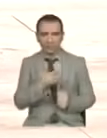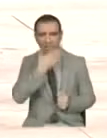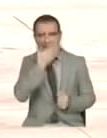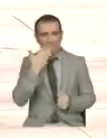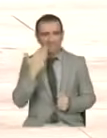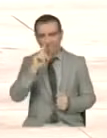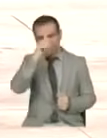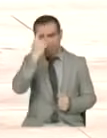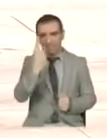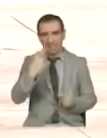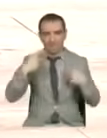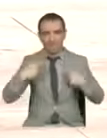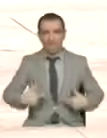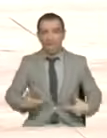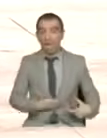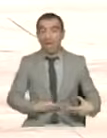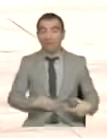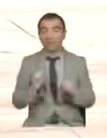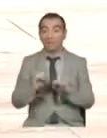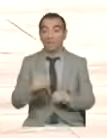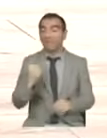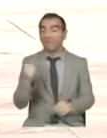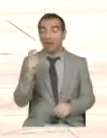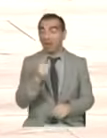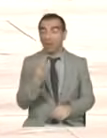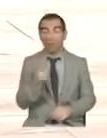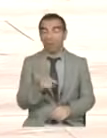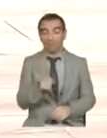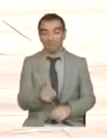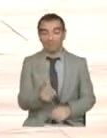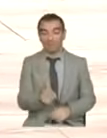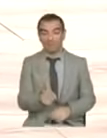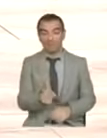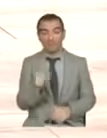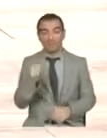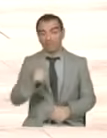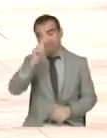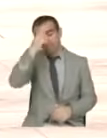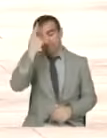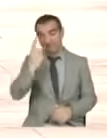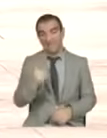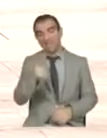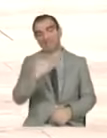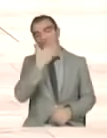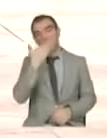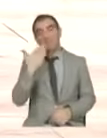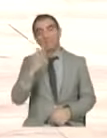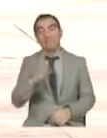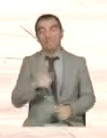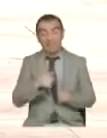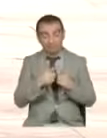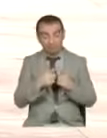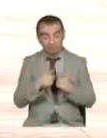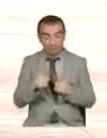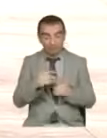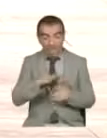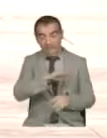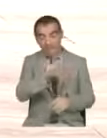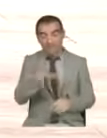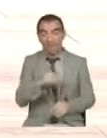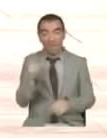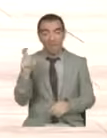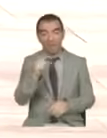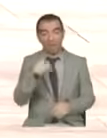Ramazan sadece bedenimizi aç bıraktığımız bir ay olmasın. Hatta sadece Ramazan değil bütün aylar böyle